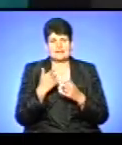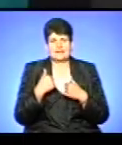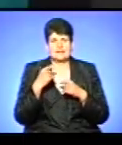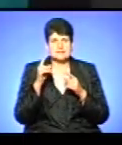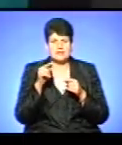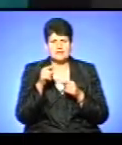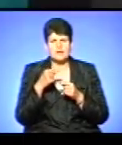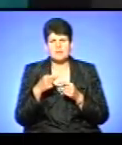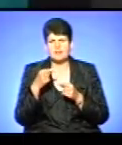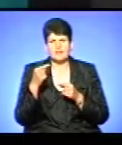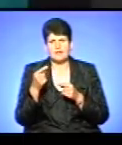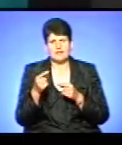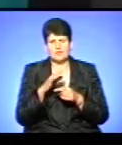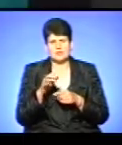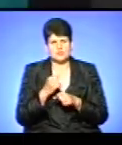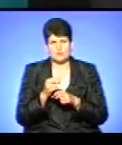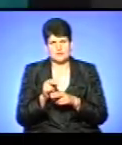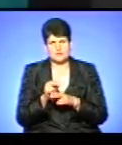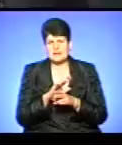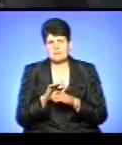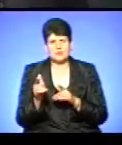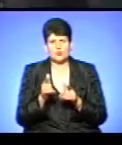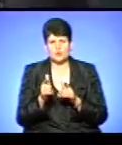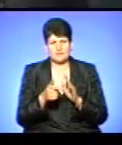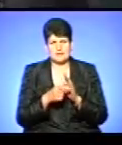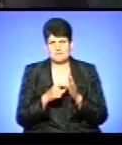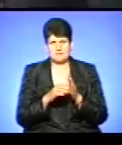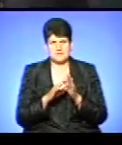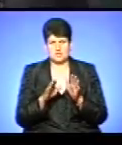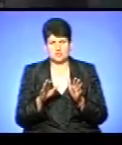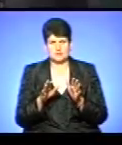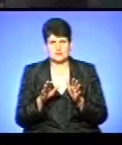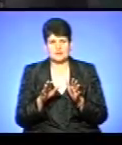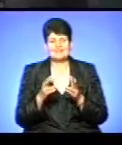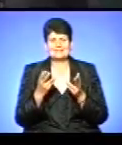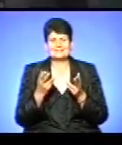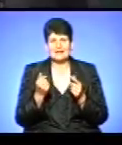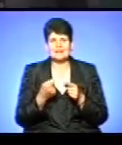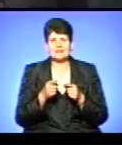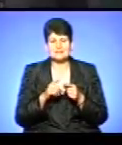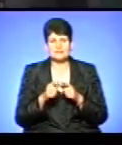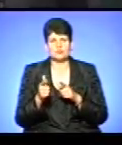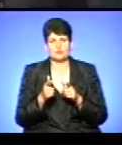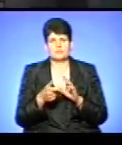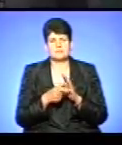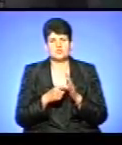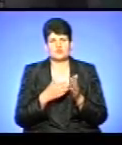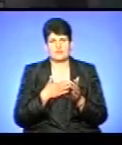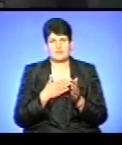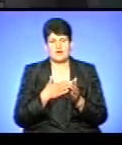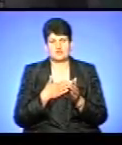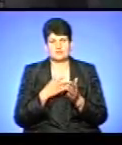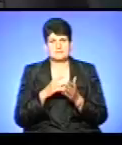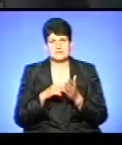Там далеко не зроблений ремонт, не підготовлене приміщення, так, як підготовлені приміщення наших